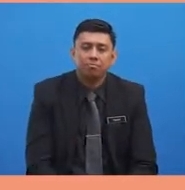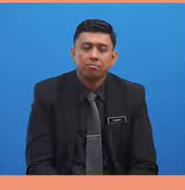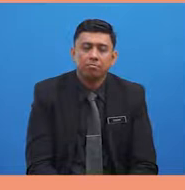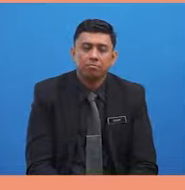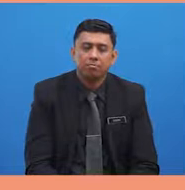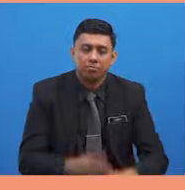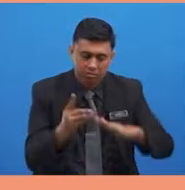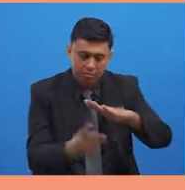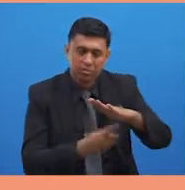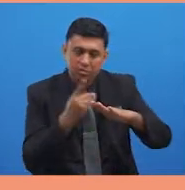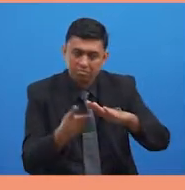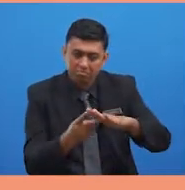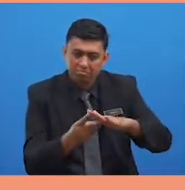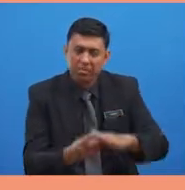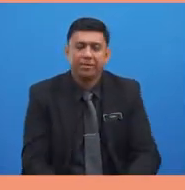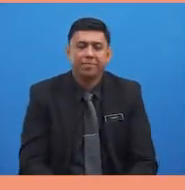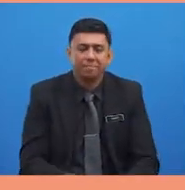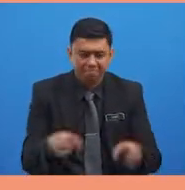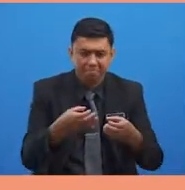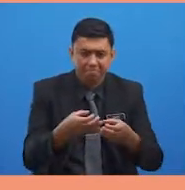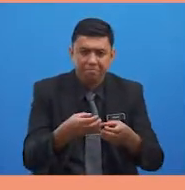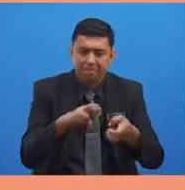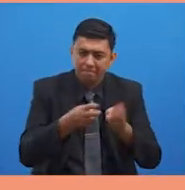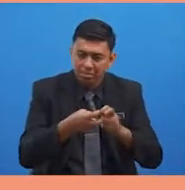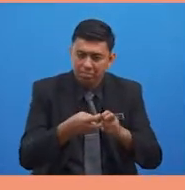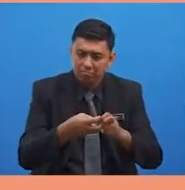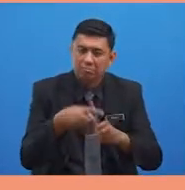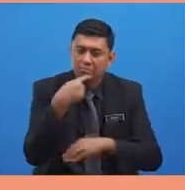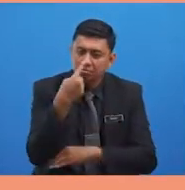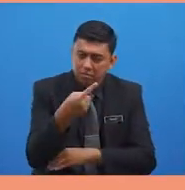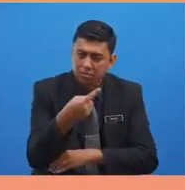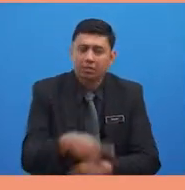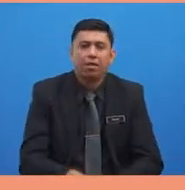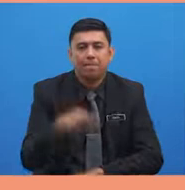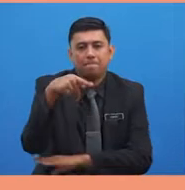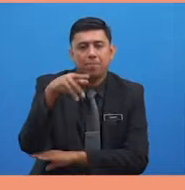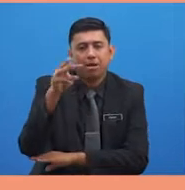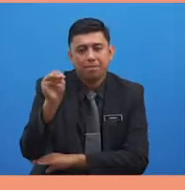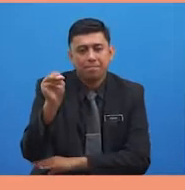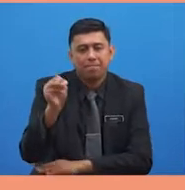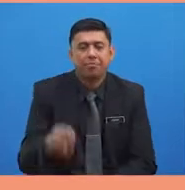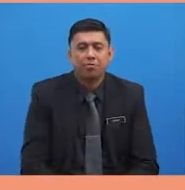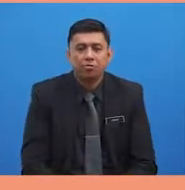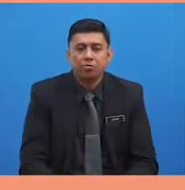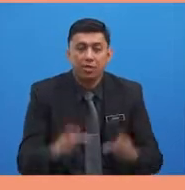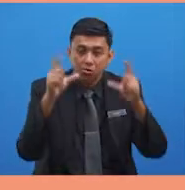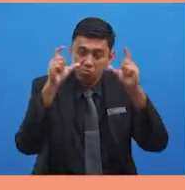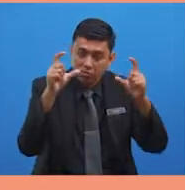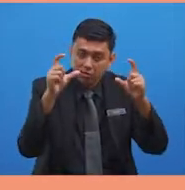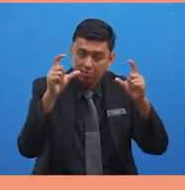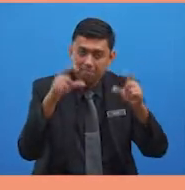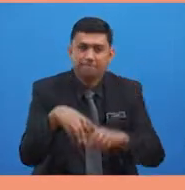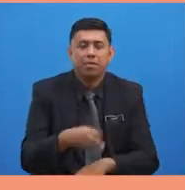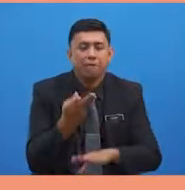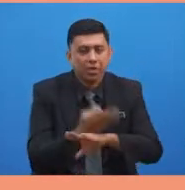Berdasarkan penyelesaian masalah tertentu, parameter boleh diletakkan dalam tanda kurung